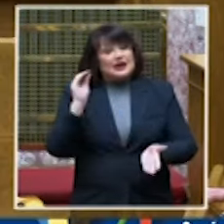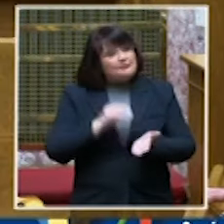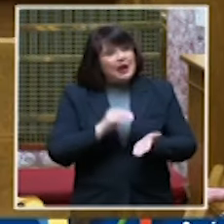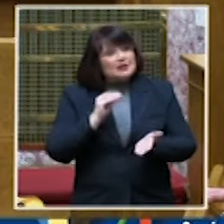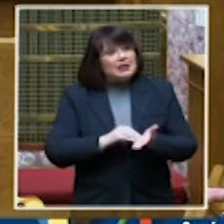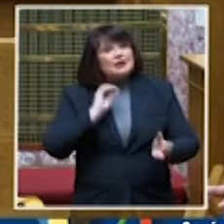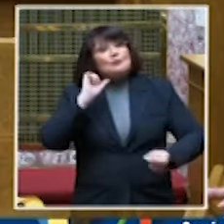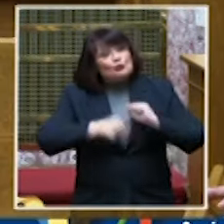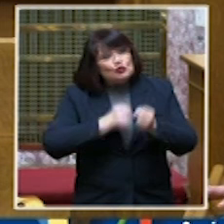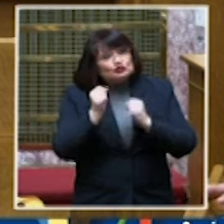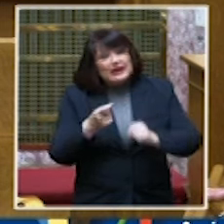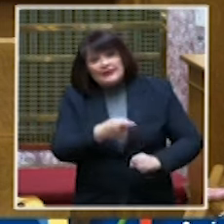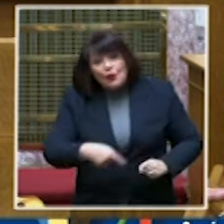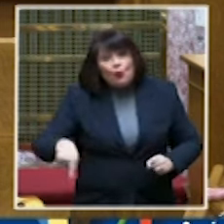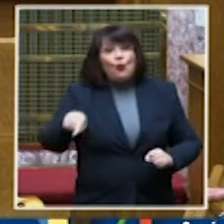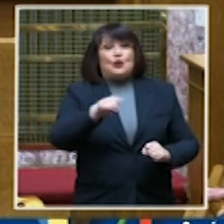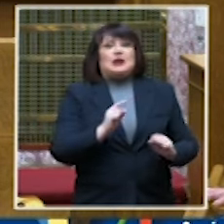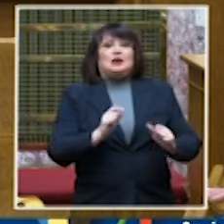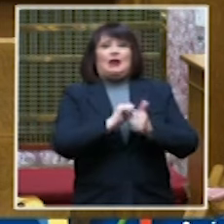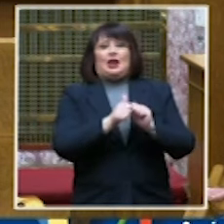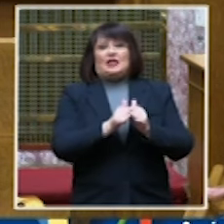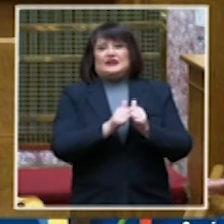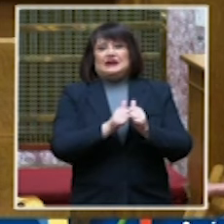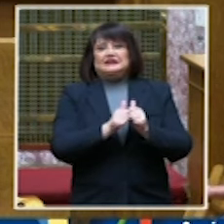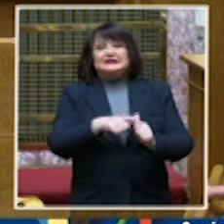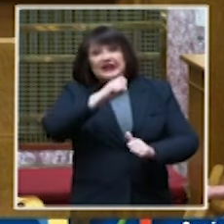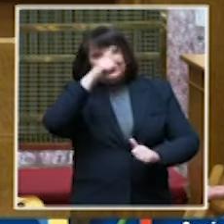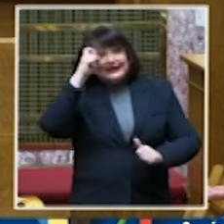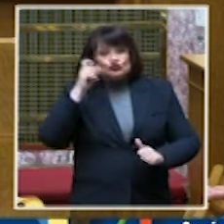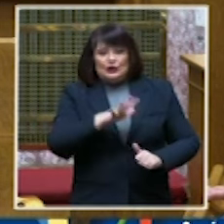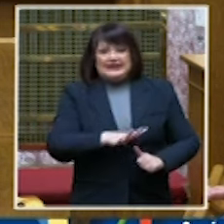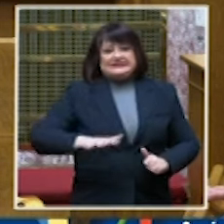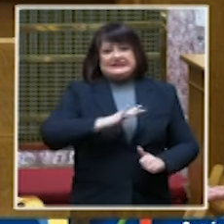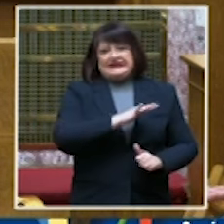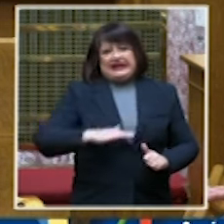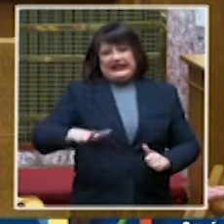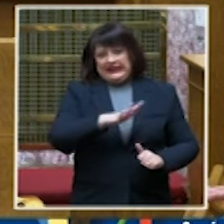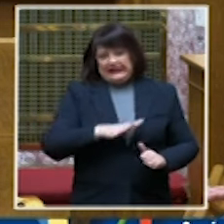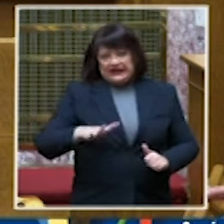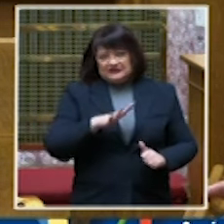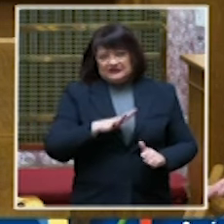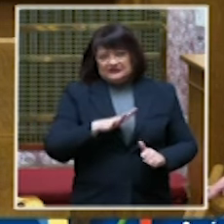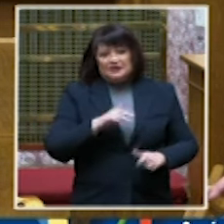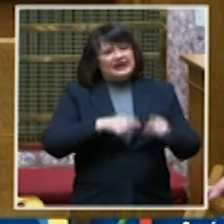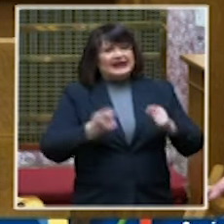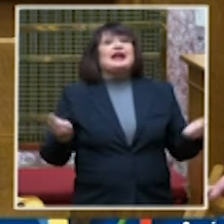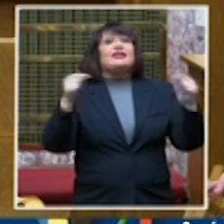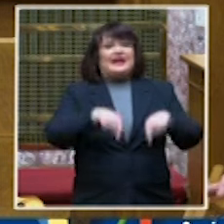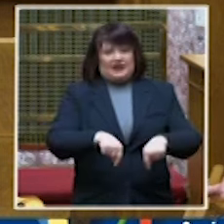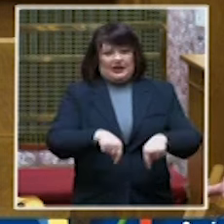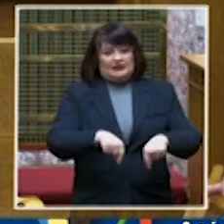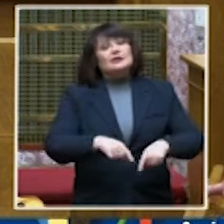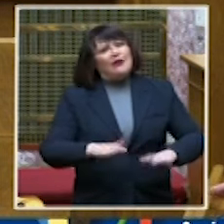η προσπάθεια όλων των αθλητών μέσα αυτές τις δύσκολες συνθήκες και αυτών που δεν είναι σήμερα εδώ αλλά και